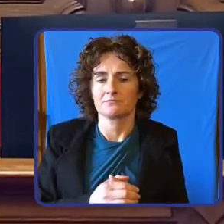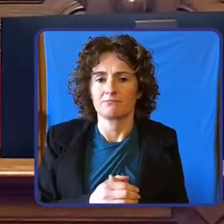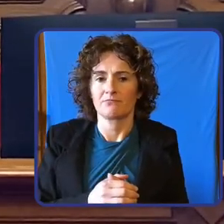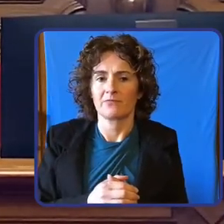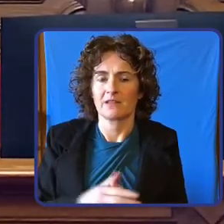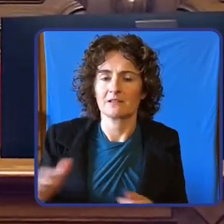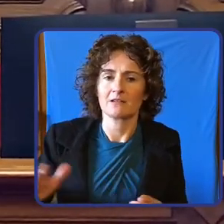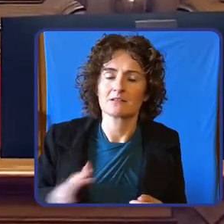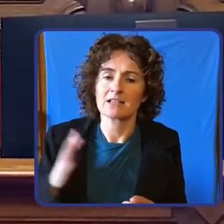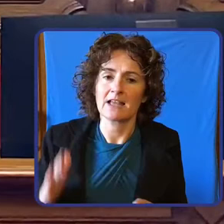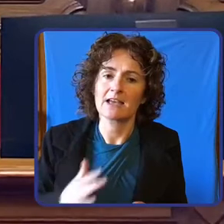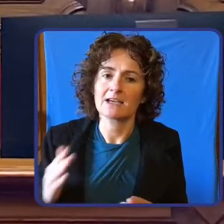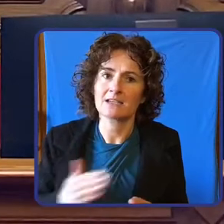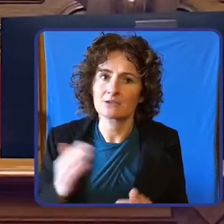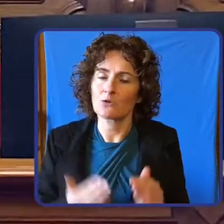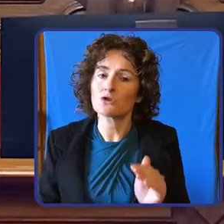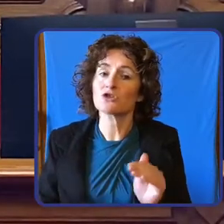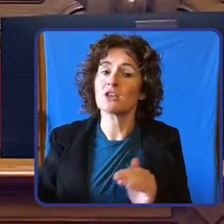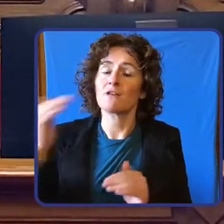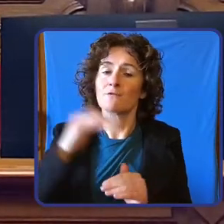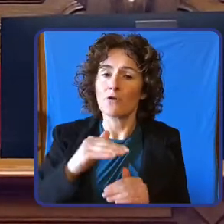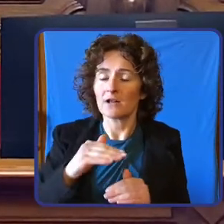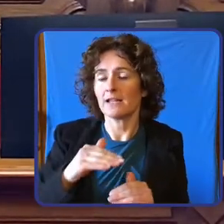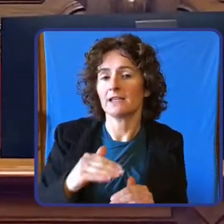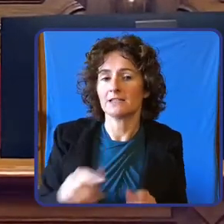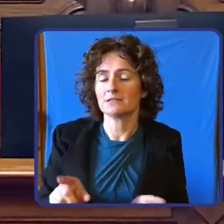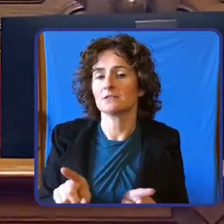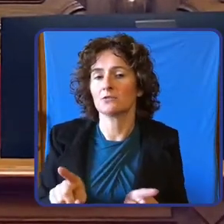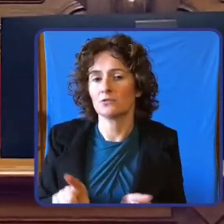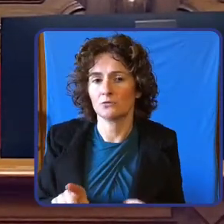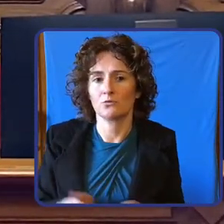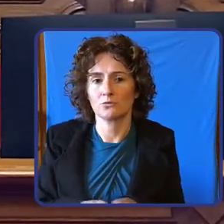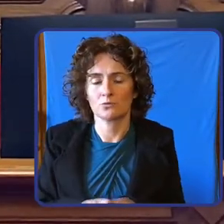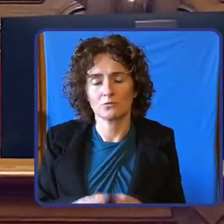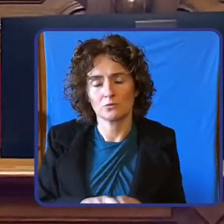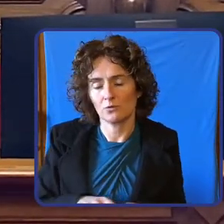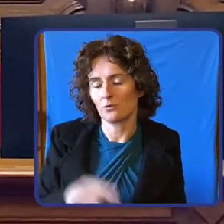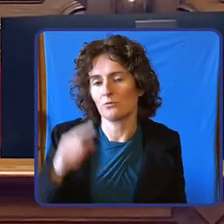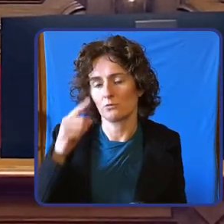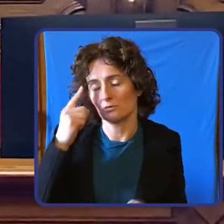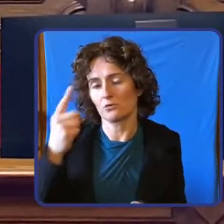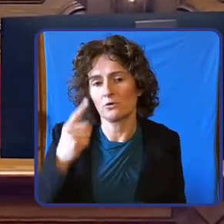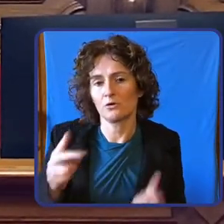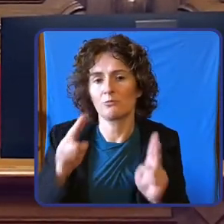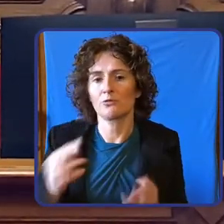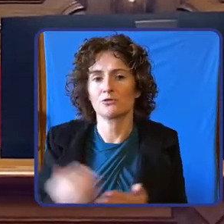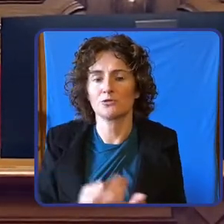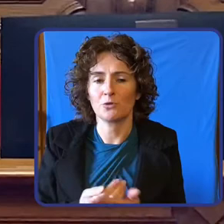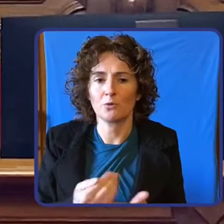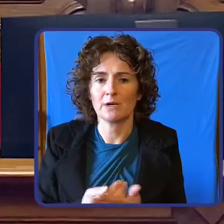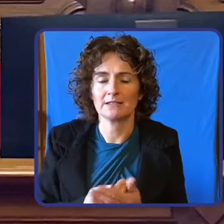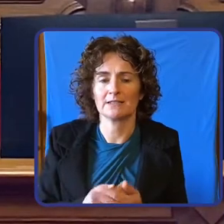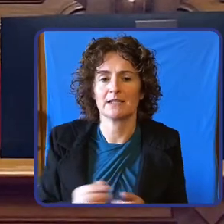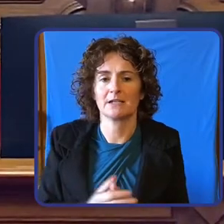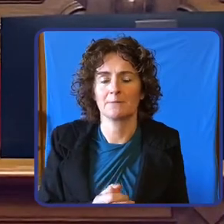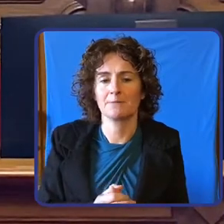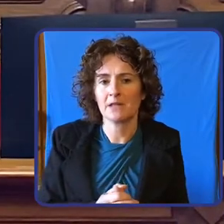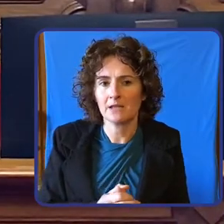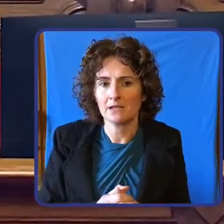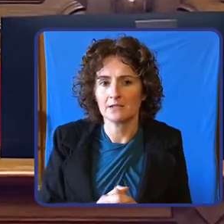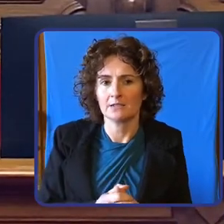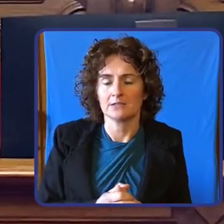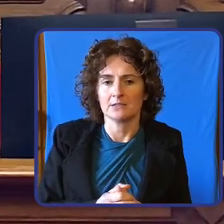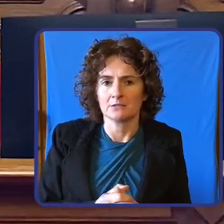annak idején megfeszítették, 300 év múlva államvallás lett a kereszténység. Lehet, hogy lassú vízpartot mos, lehet, hogy